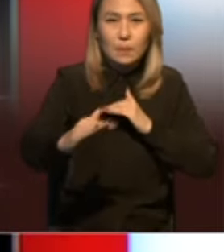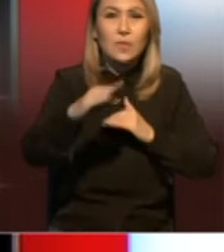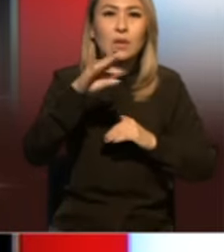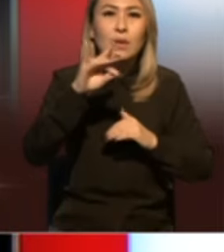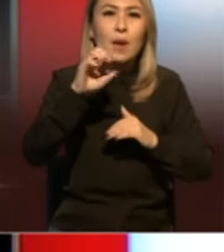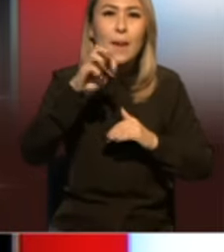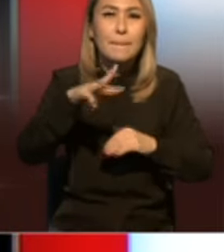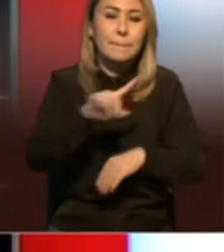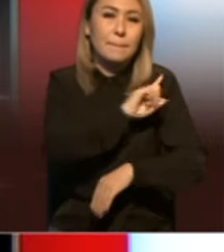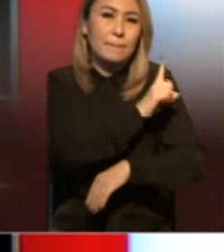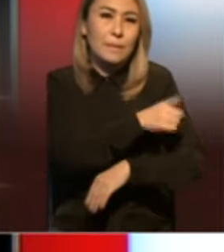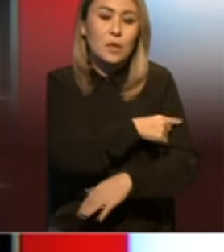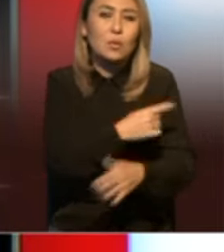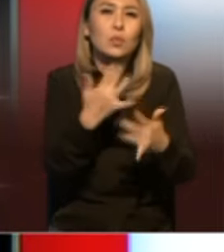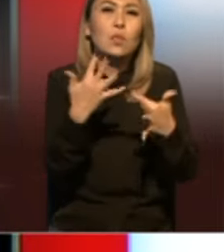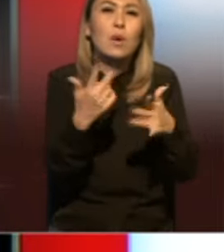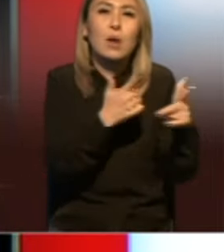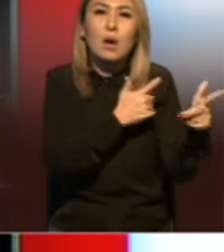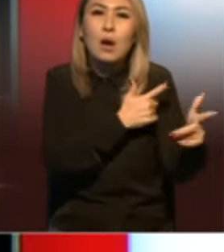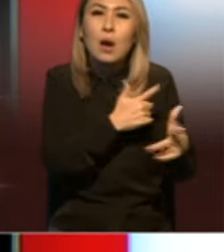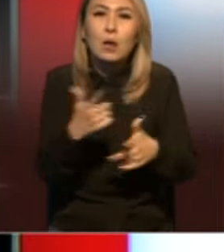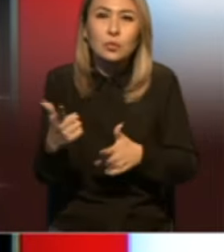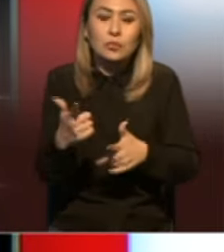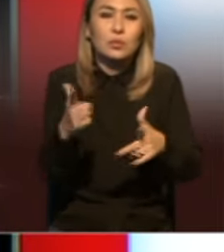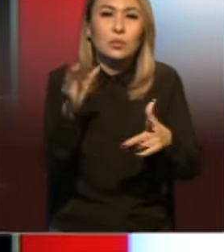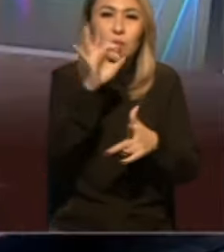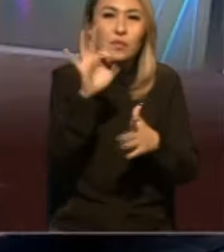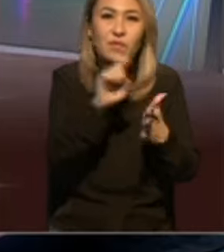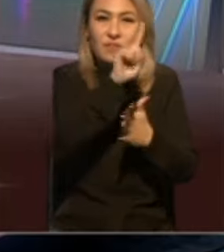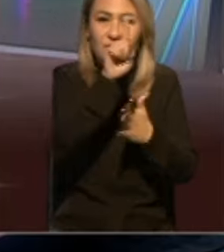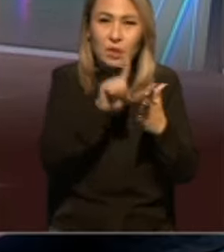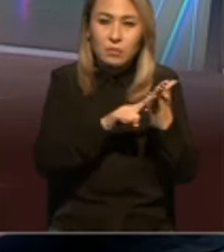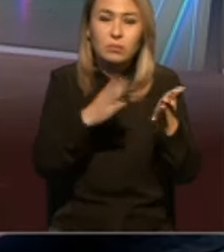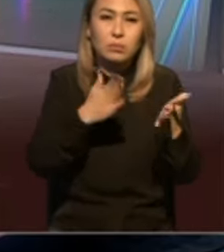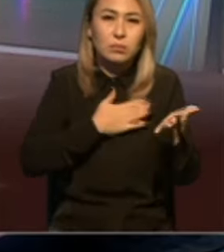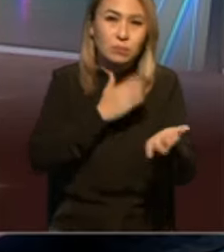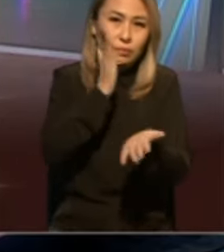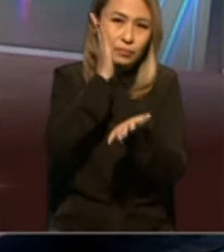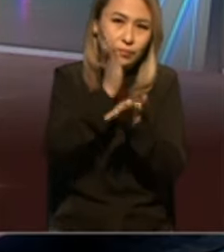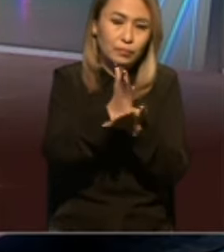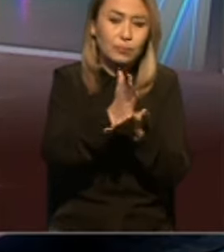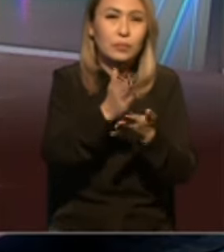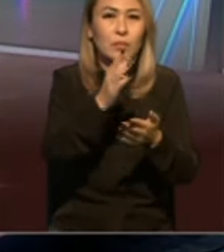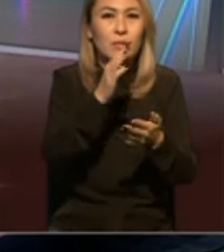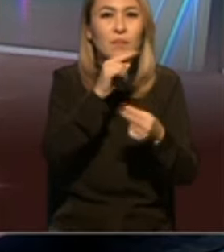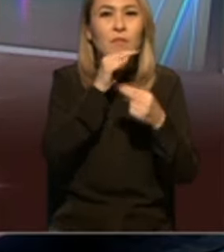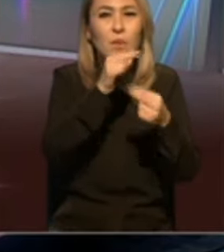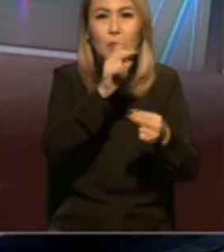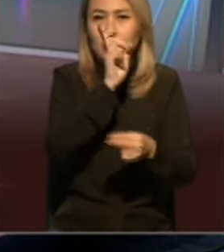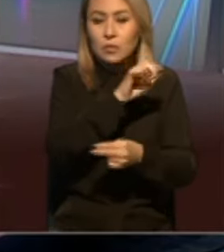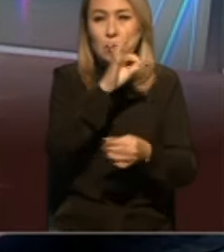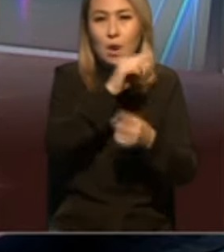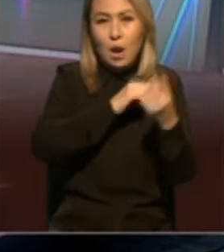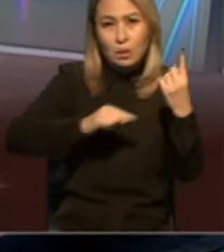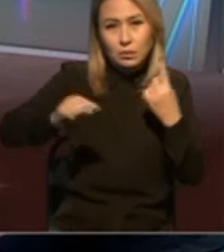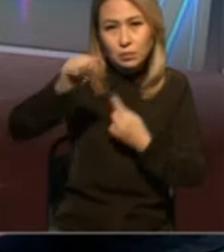Трамптың келуіне қаншалықты дайын, Орталық Азия қаншалықты дайын деген сұрақ. Әрине, бізге тікелей әсерлері болмайды, бірақ